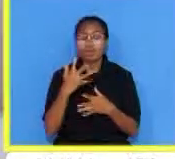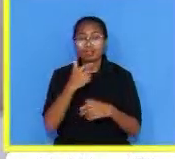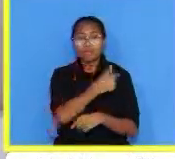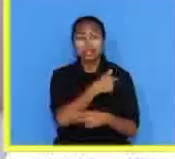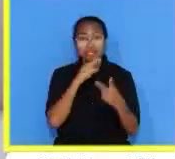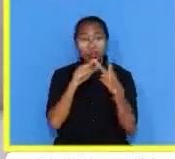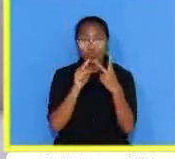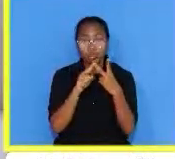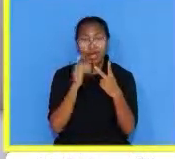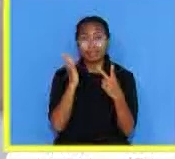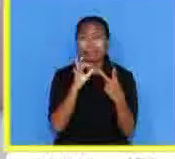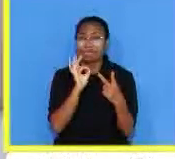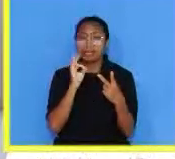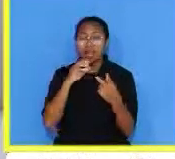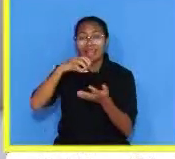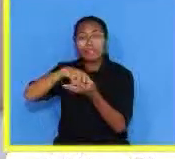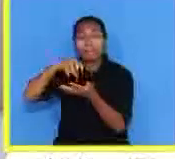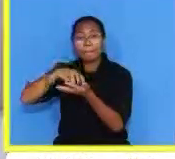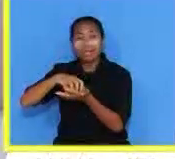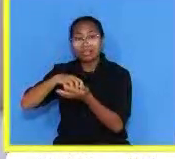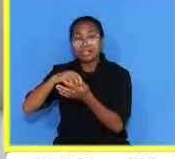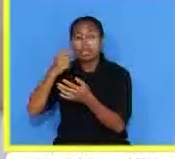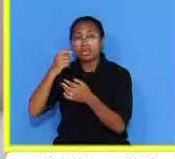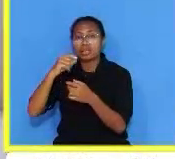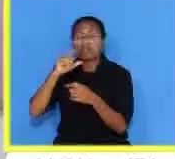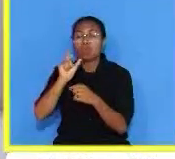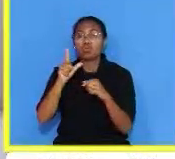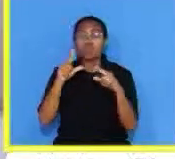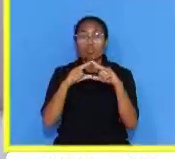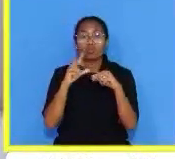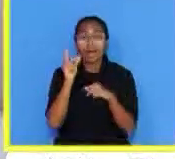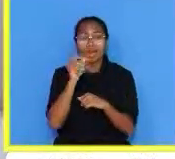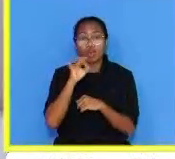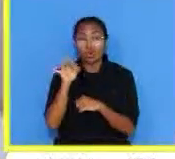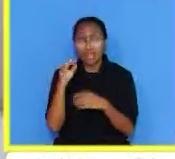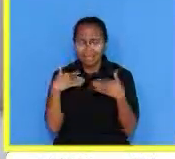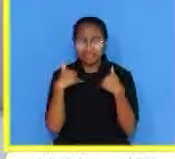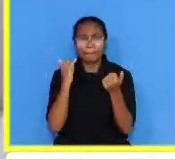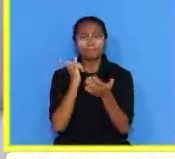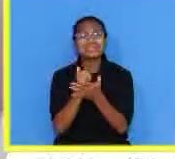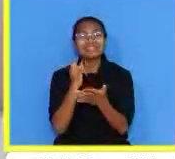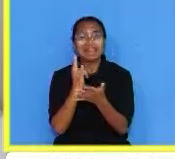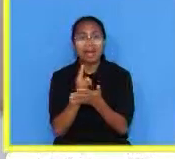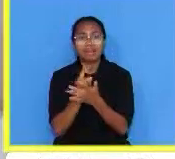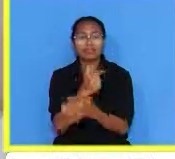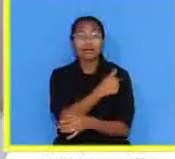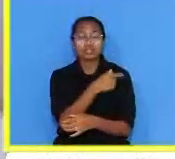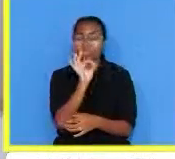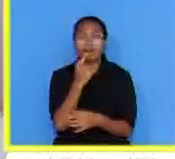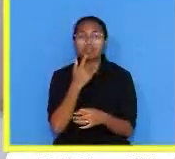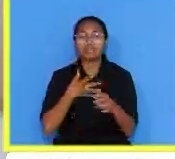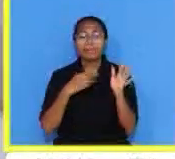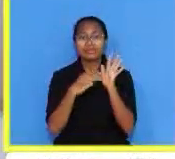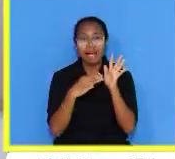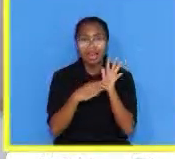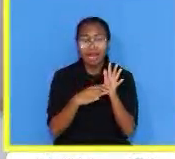kedua tapi kita berada di luar kota kita, itu juga bisa divaksin. Jadi tidak masalah lagi